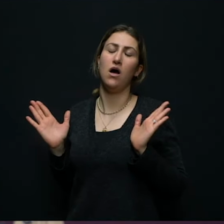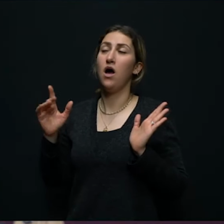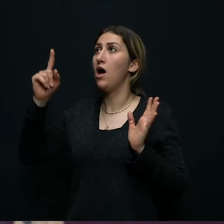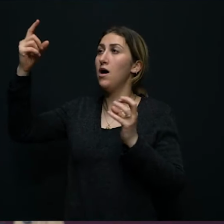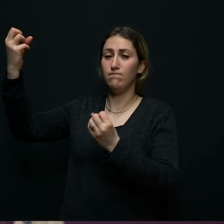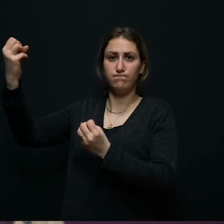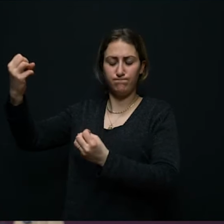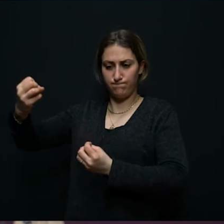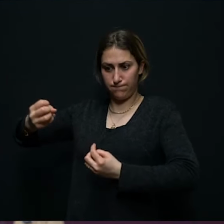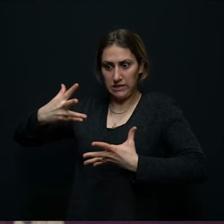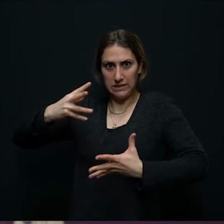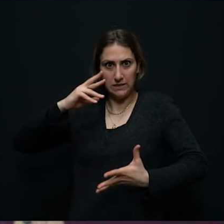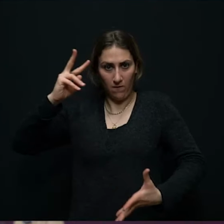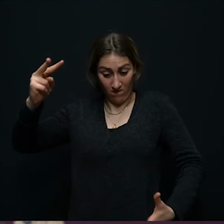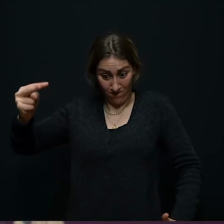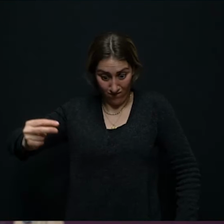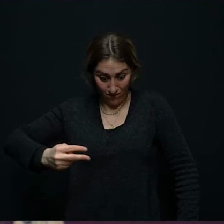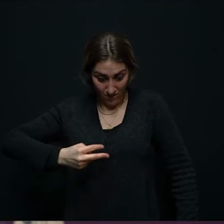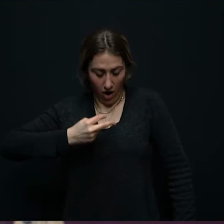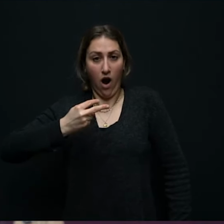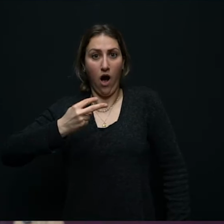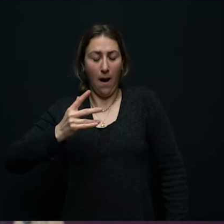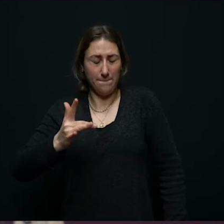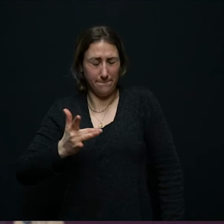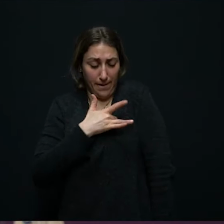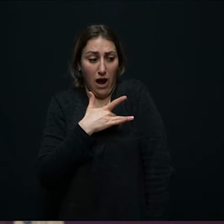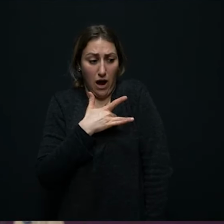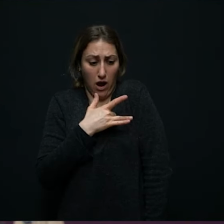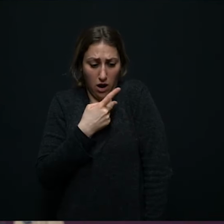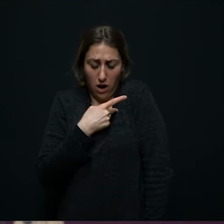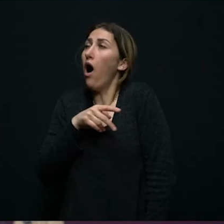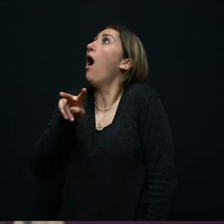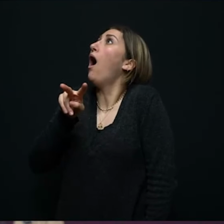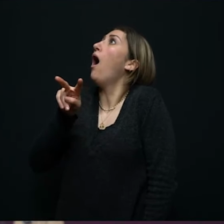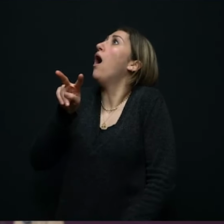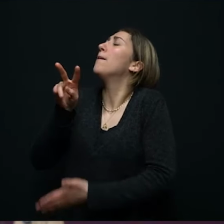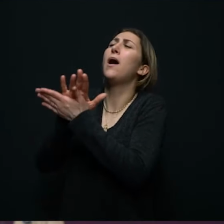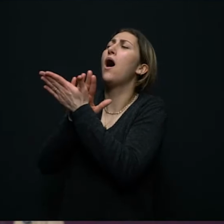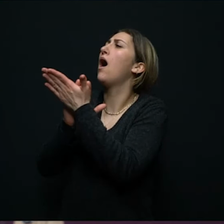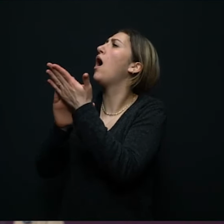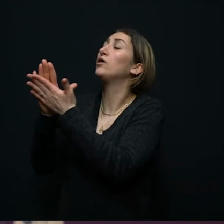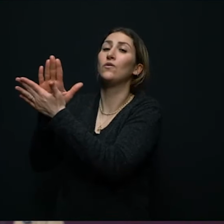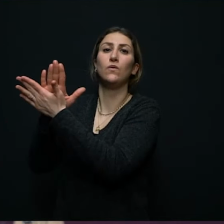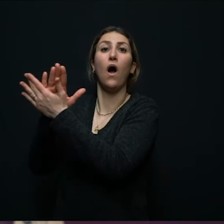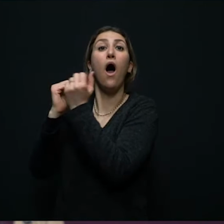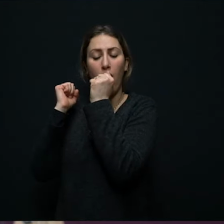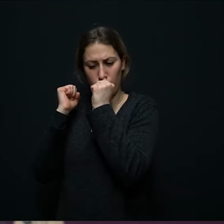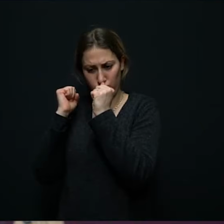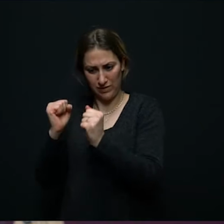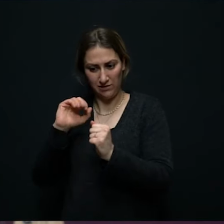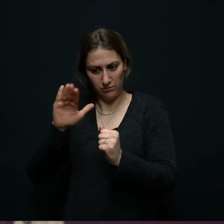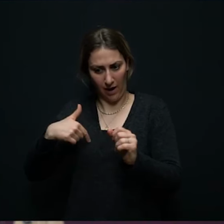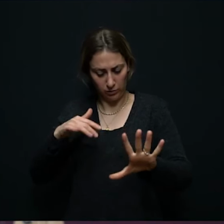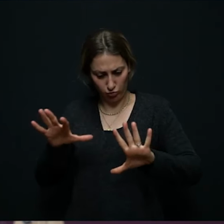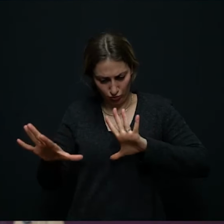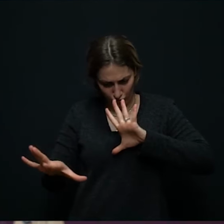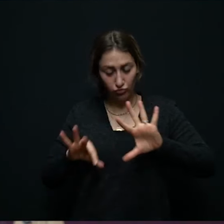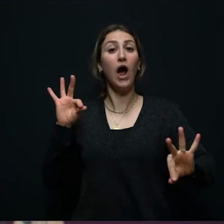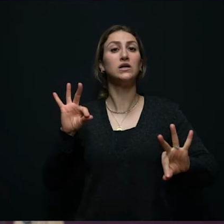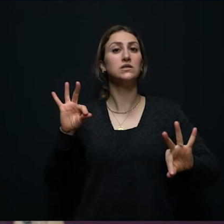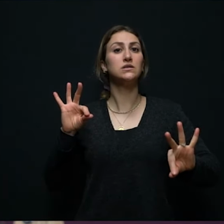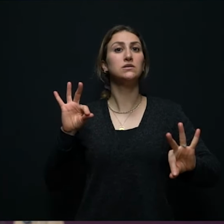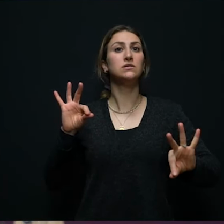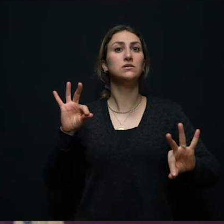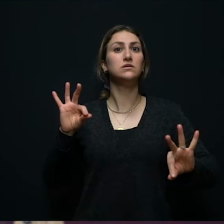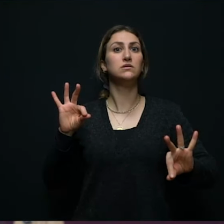de sa sainteté et qu'il est clair mon âme il est clair mon coeur alors là un choix s'offre à moi soit